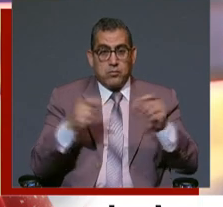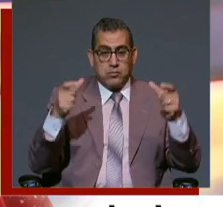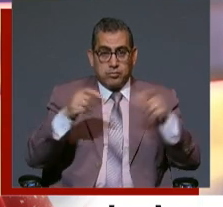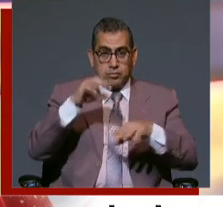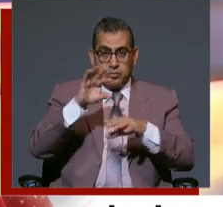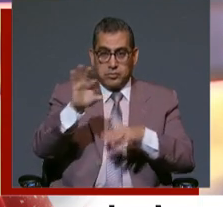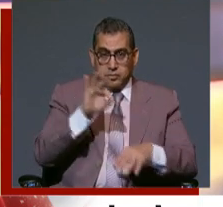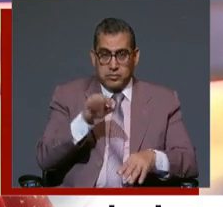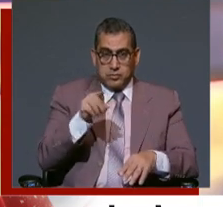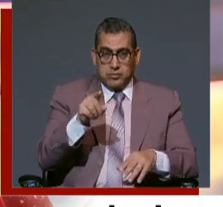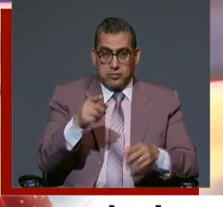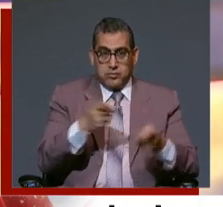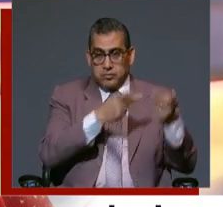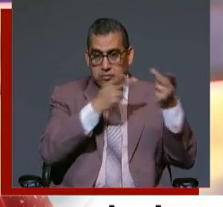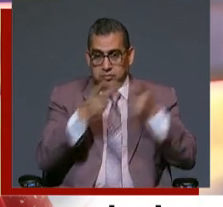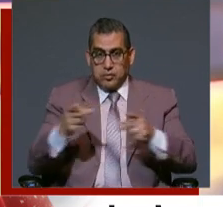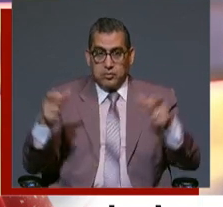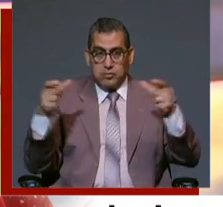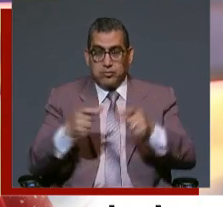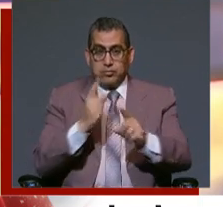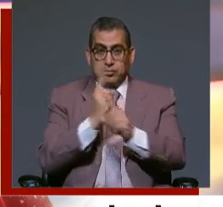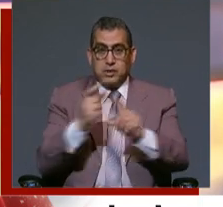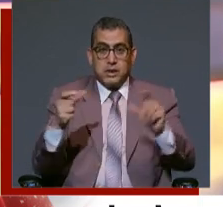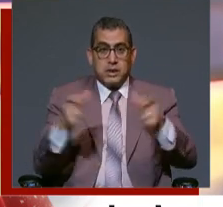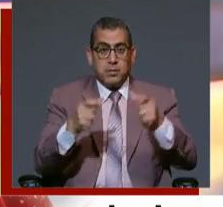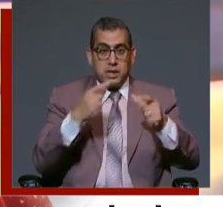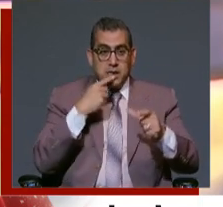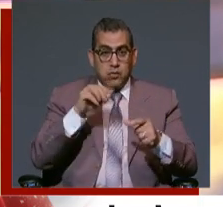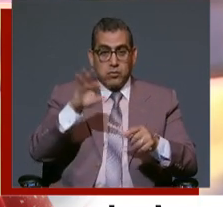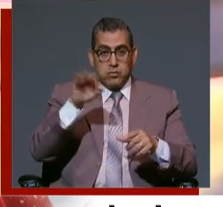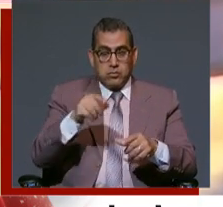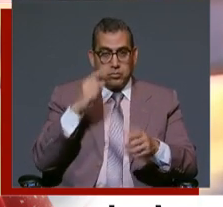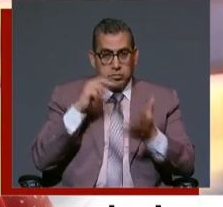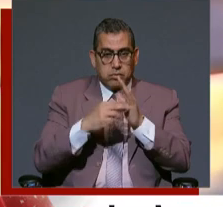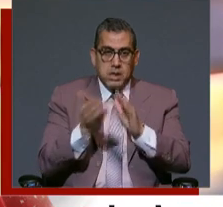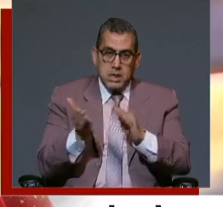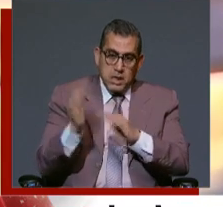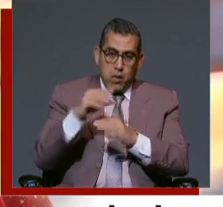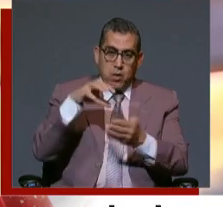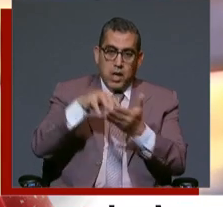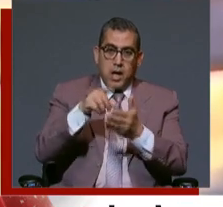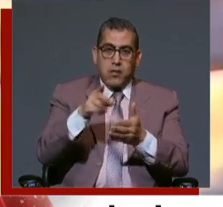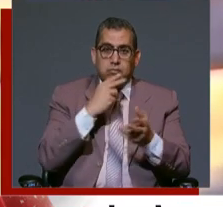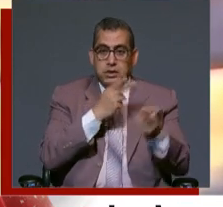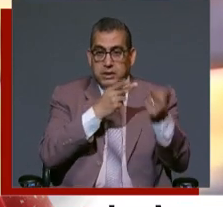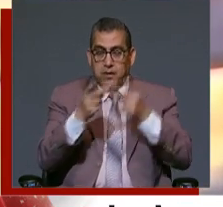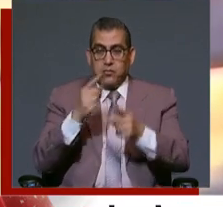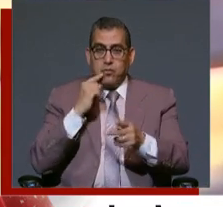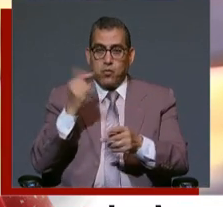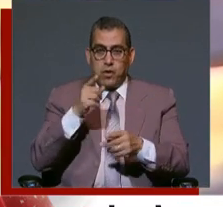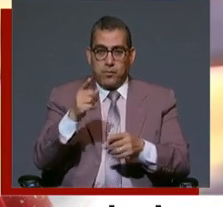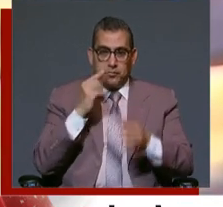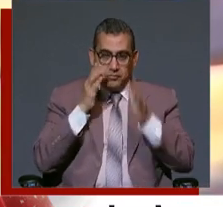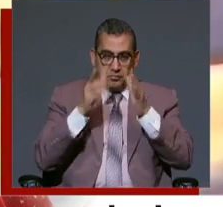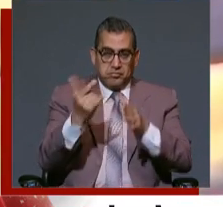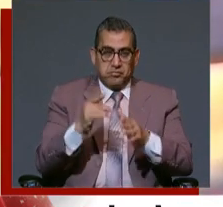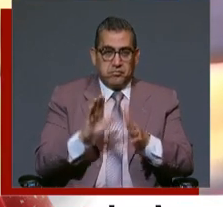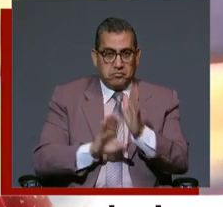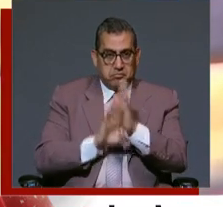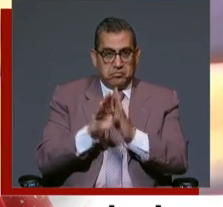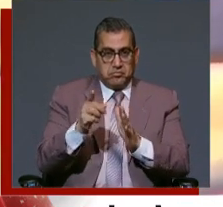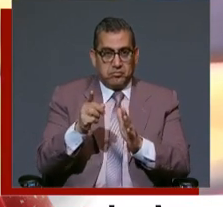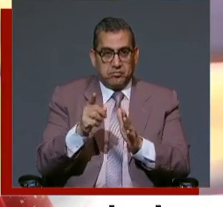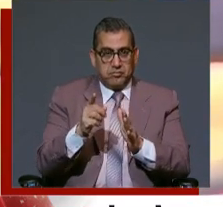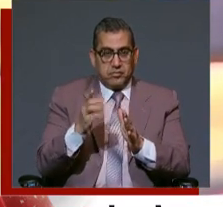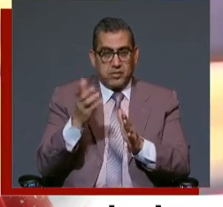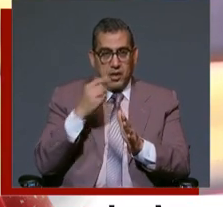بعينها لاستقبال الاجتماعات السنوية دايما بتبقى إضافة للدولة المضيفة، بيبقى فيه طبعا